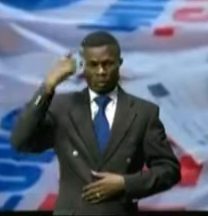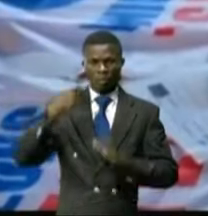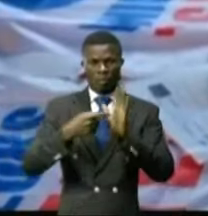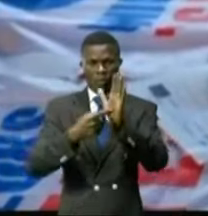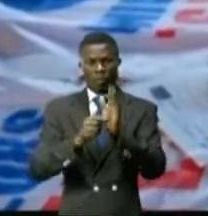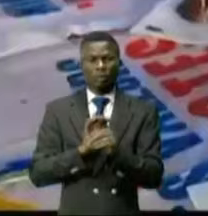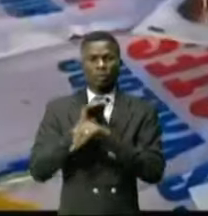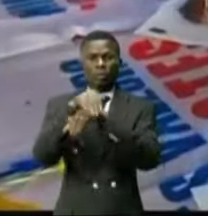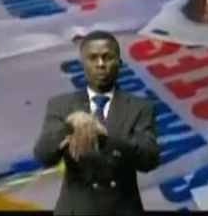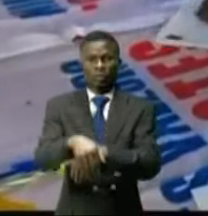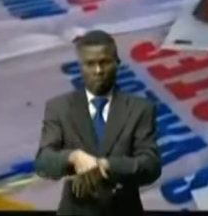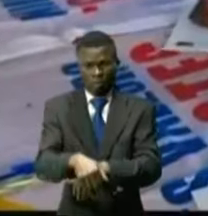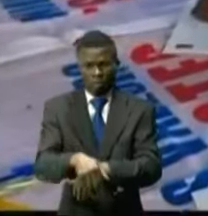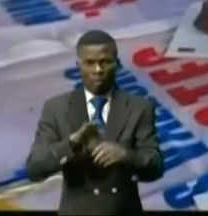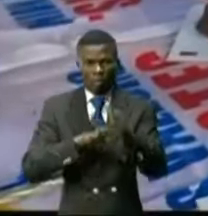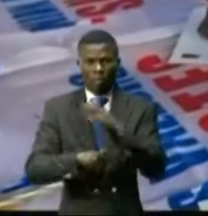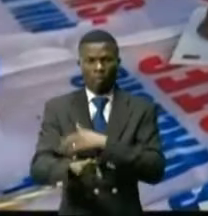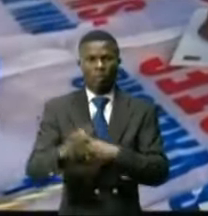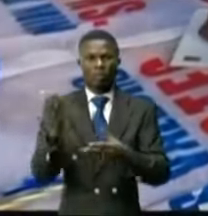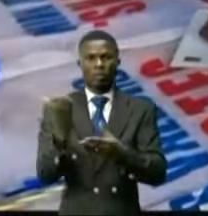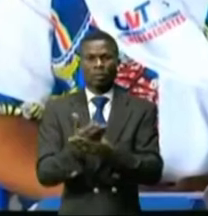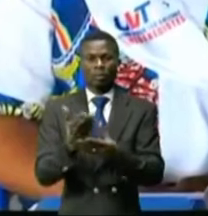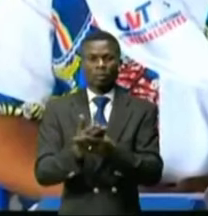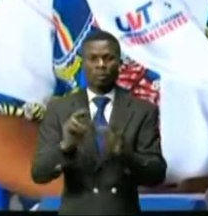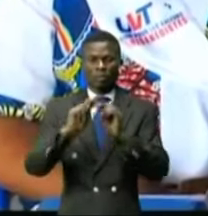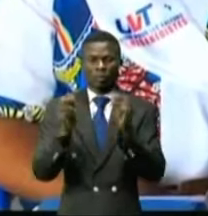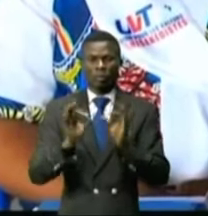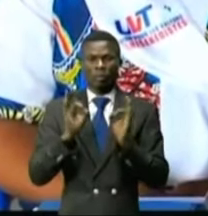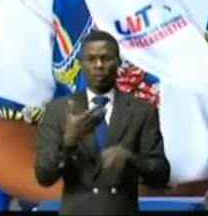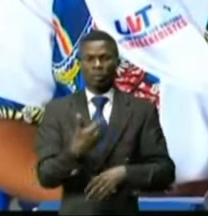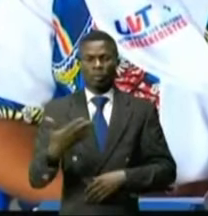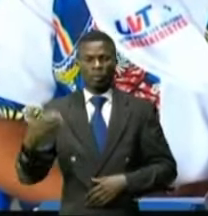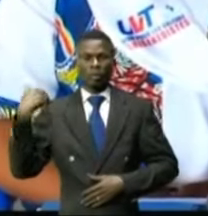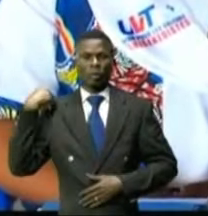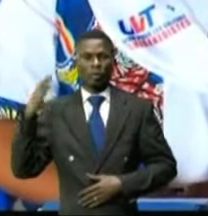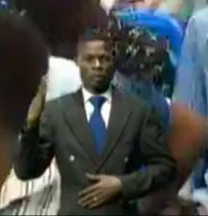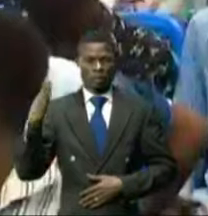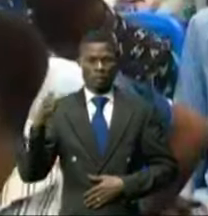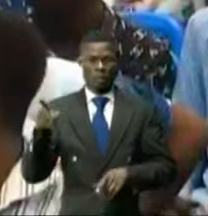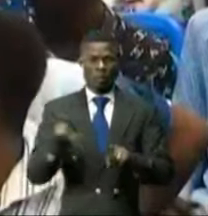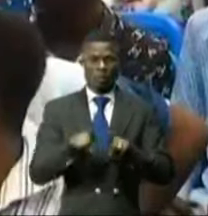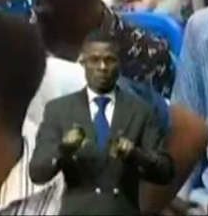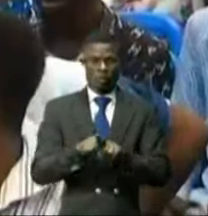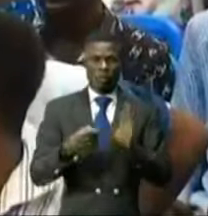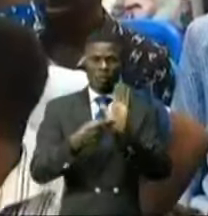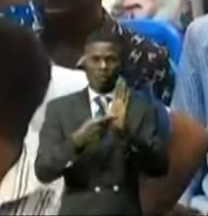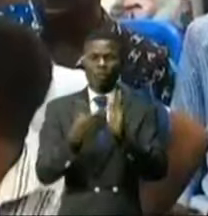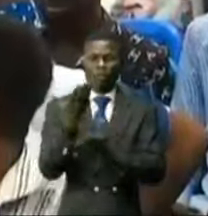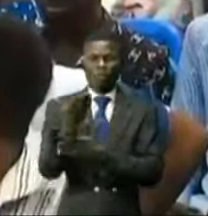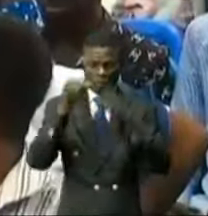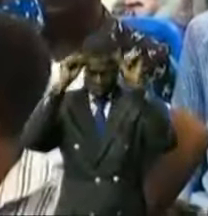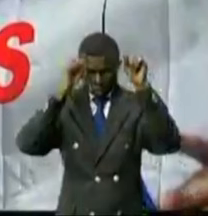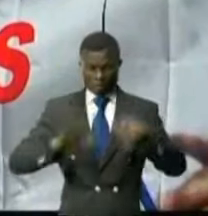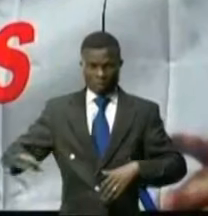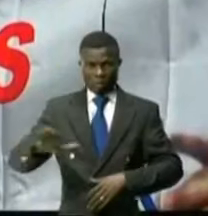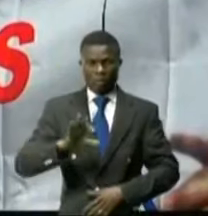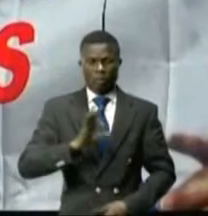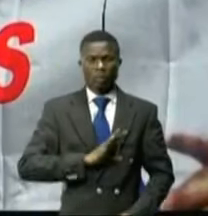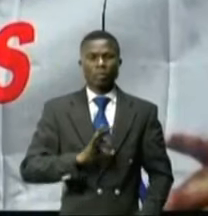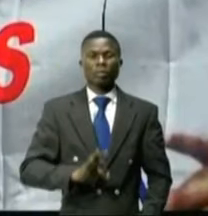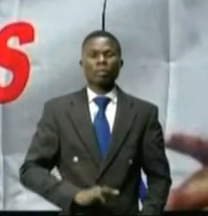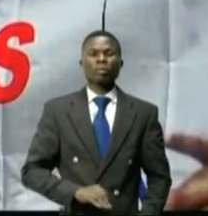leur adhésion à cette nouvelle approche dans la gestion de la chose publique, telle qu'implémentée par le président de la République,